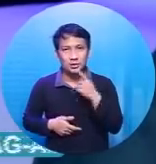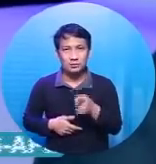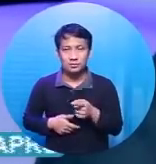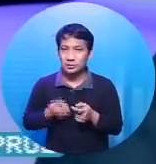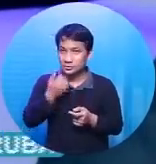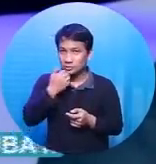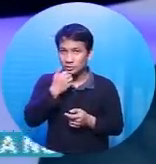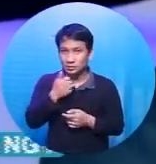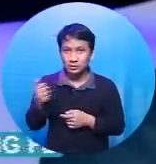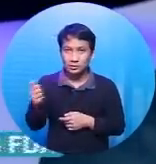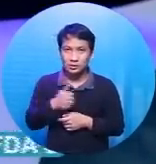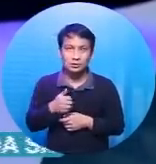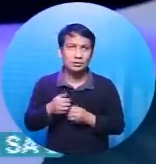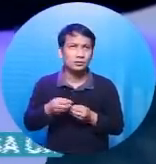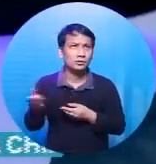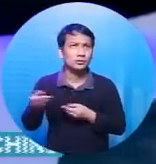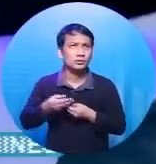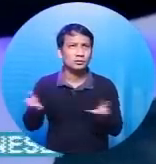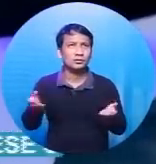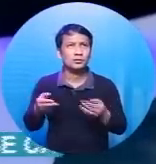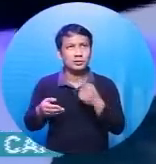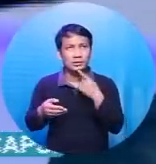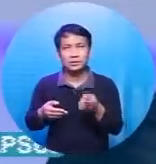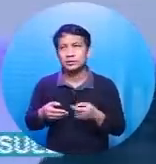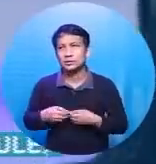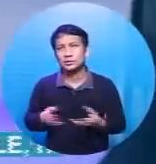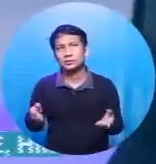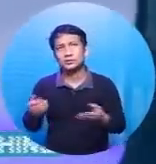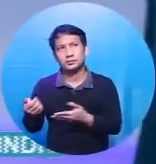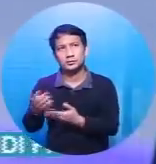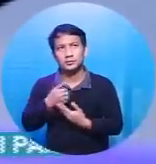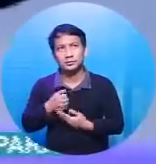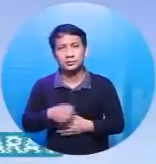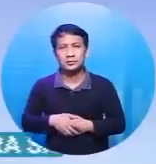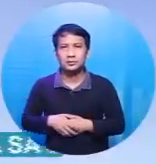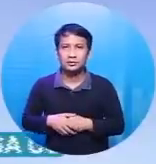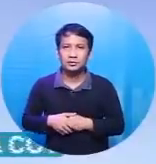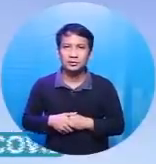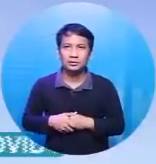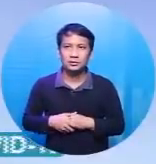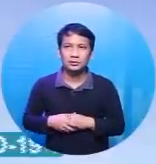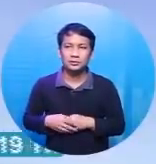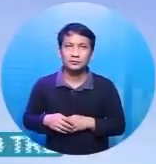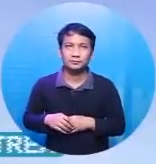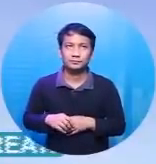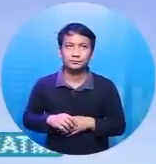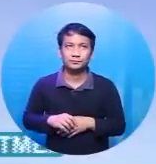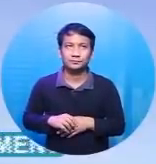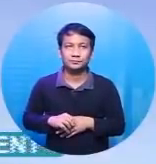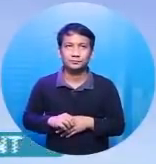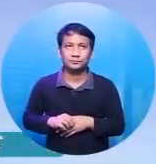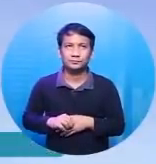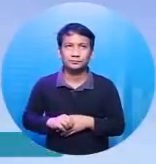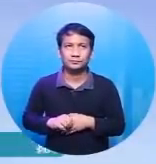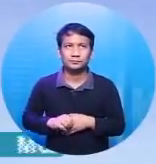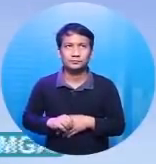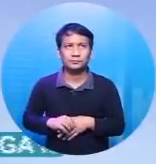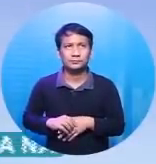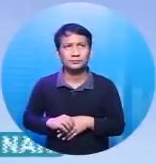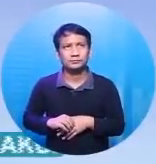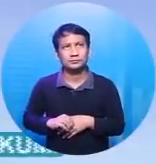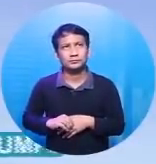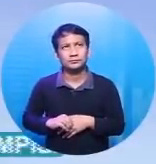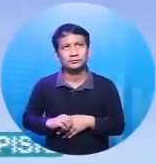ako. Baka mami, madimanda pa ako. Ayan. Tingnan yung dalawa. Correct? Okay. Aba, ang layo